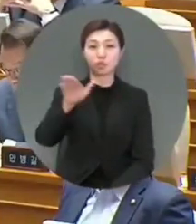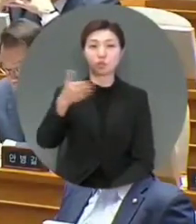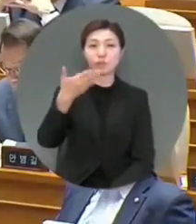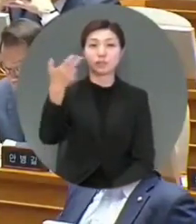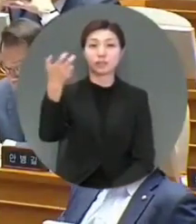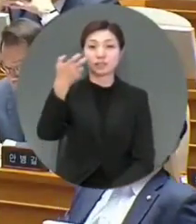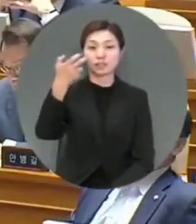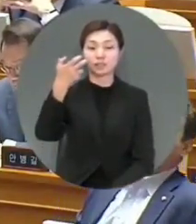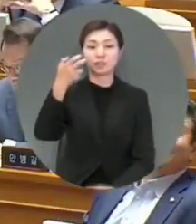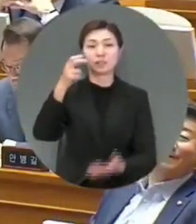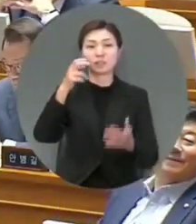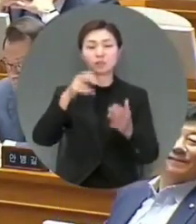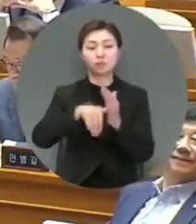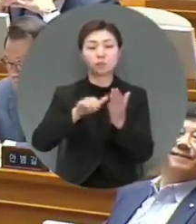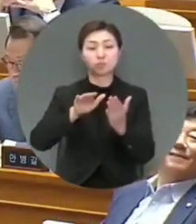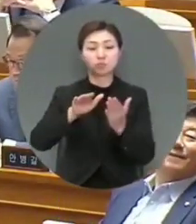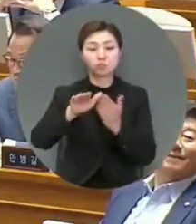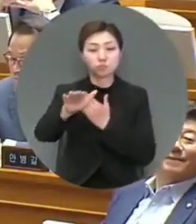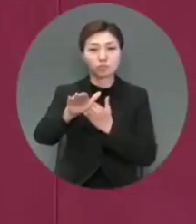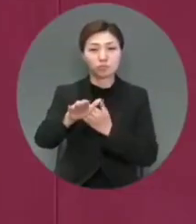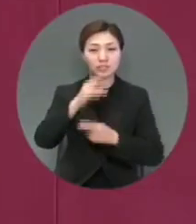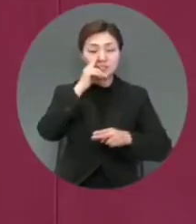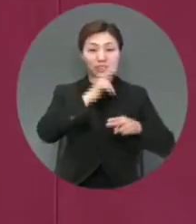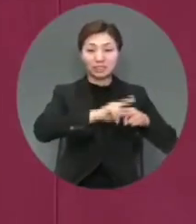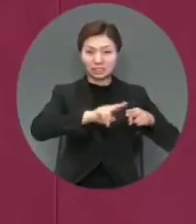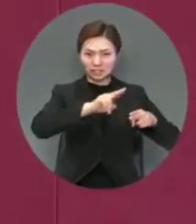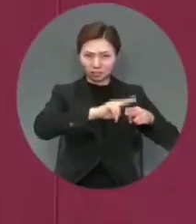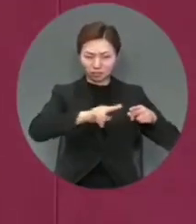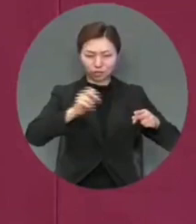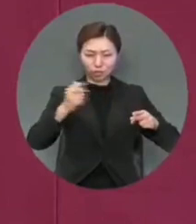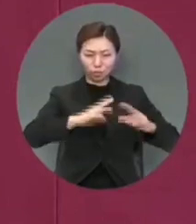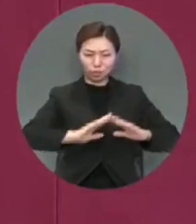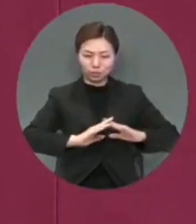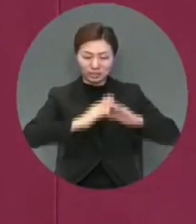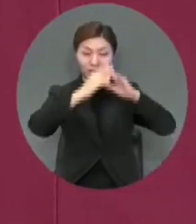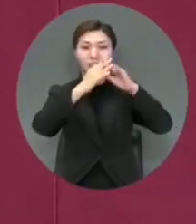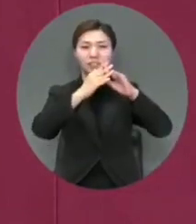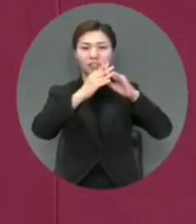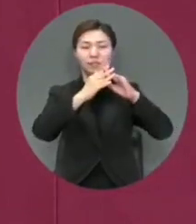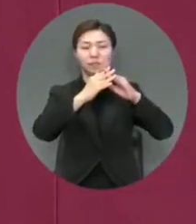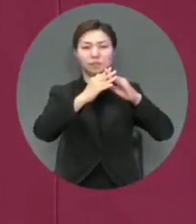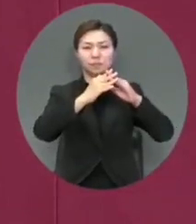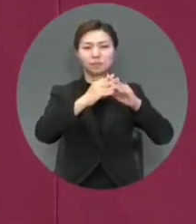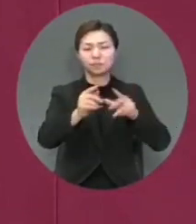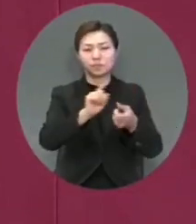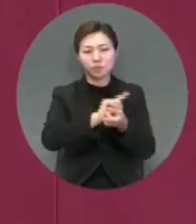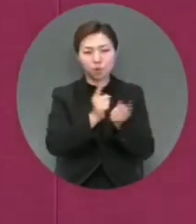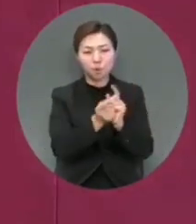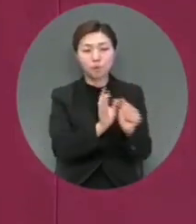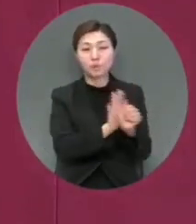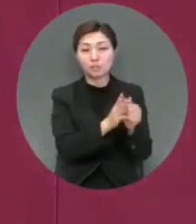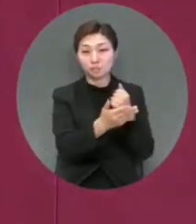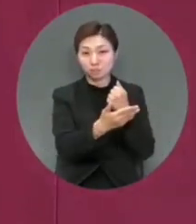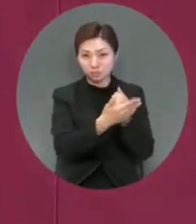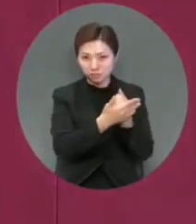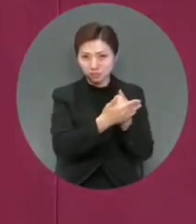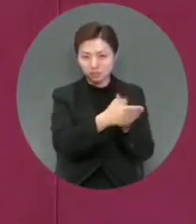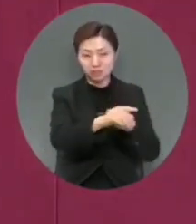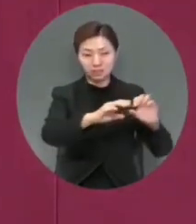1970년대부터 에너지와 건설 분야에서 일궈온 중동과의 협력 지평을 바이오,